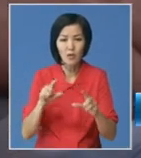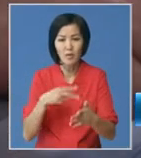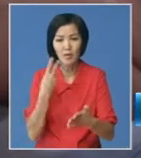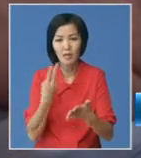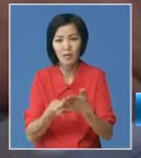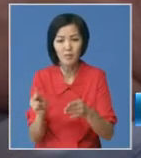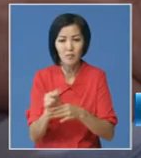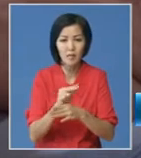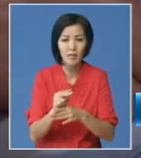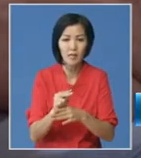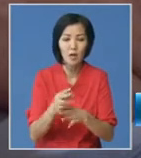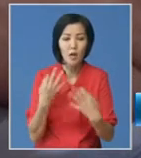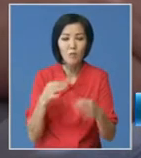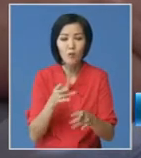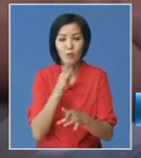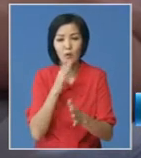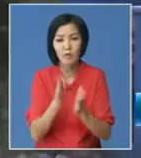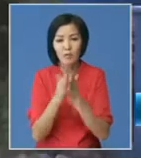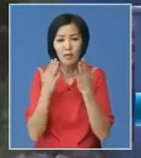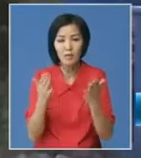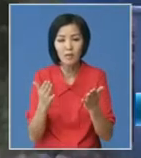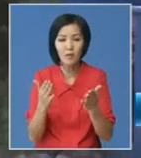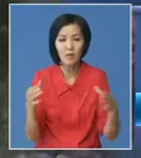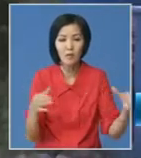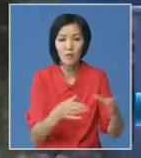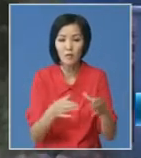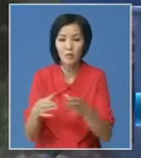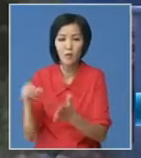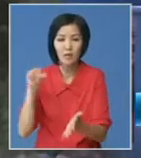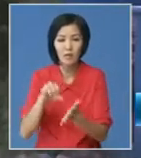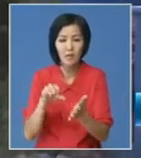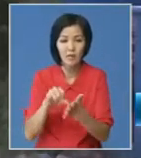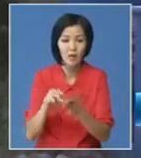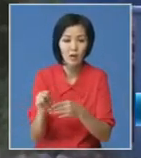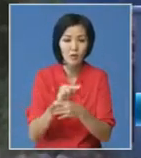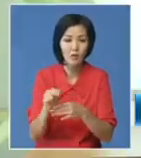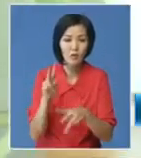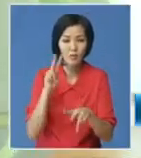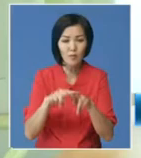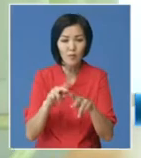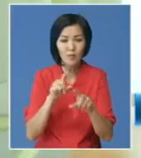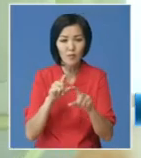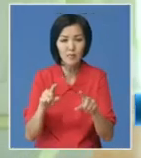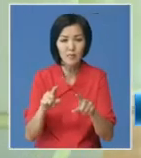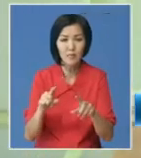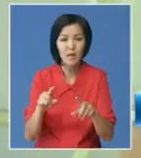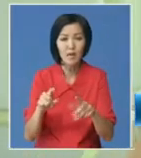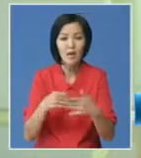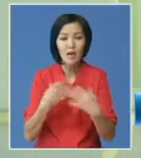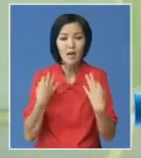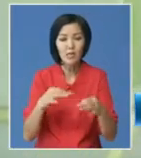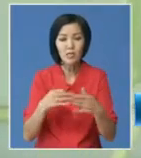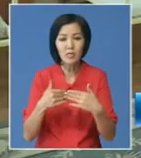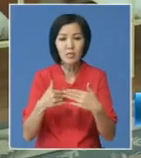кітап оқиды, қолөнер бұйымдарын жасау үйрететін үйірмелерге қатысады. Түзету мекемесінде анда-санда ашық есік күндер өтіп,